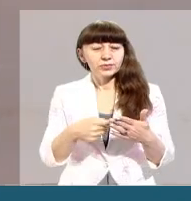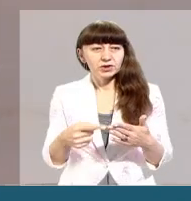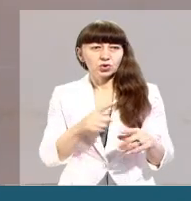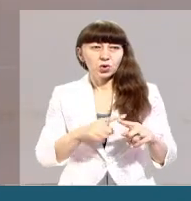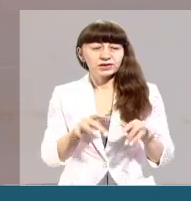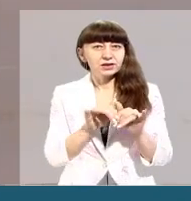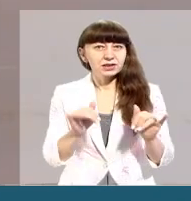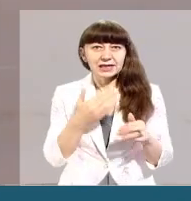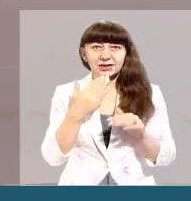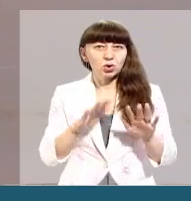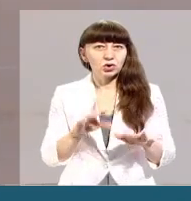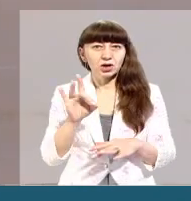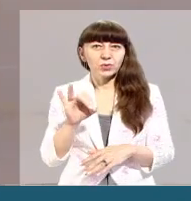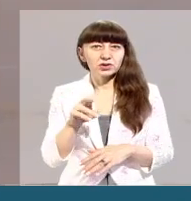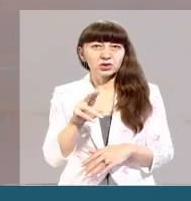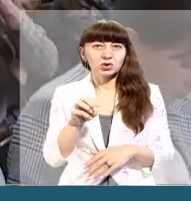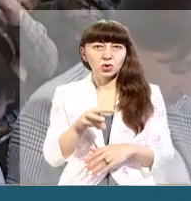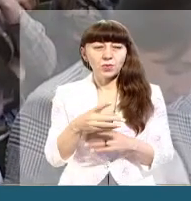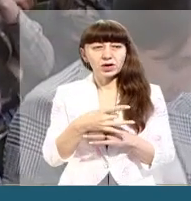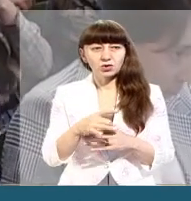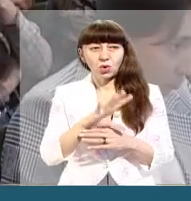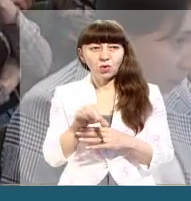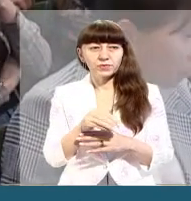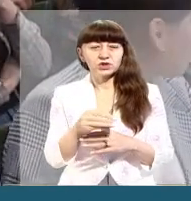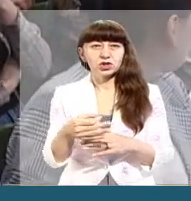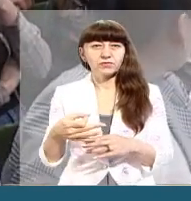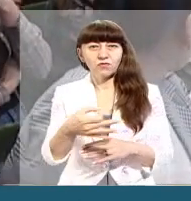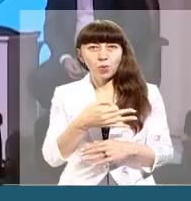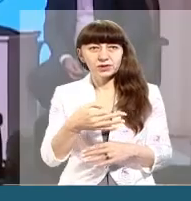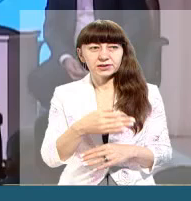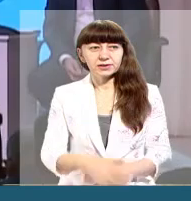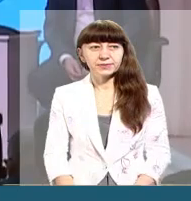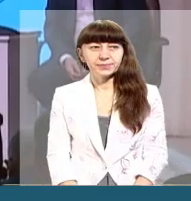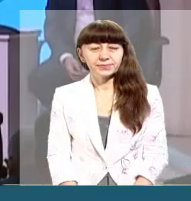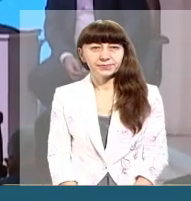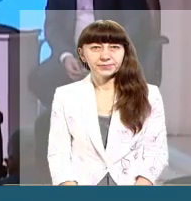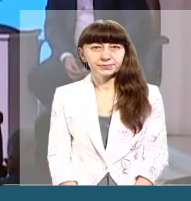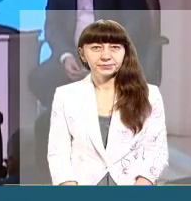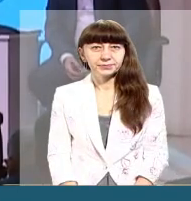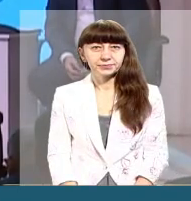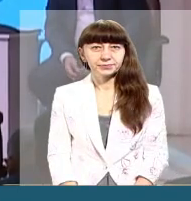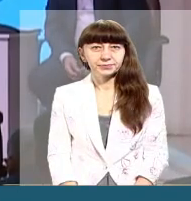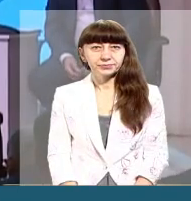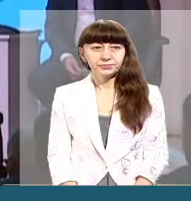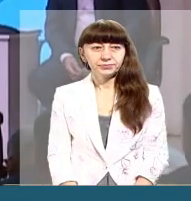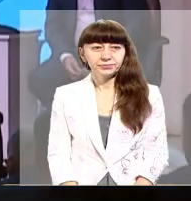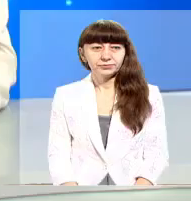темпы развития не только Камыстинского района, но и области в целом. Айжан Каламбаева, Алексей Руденко, телеканал